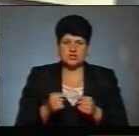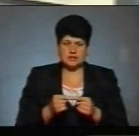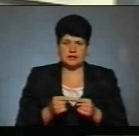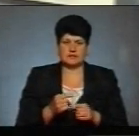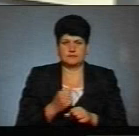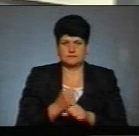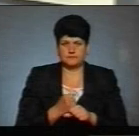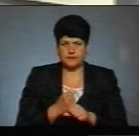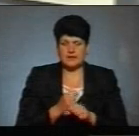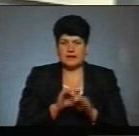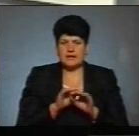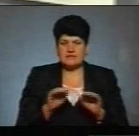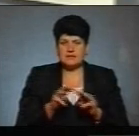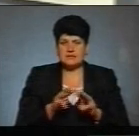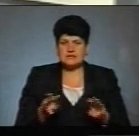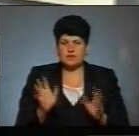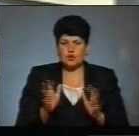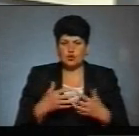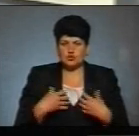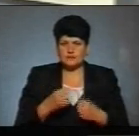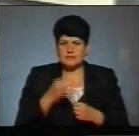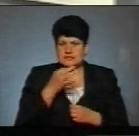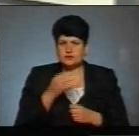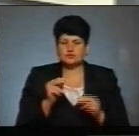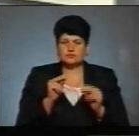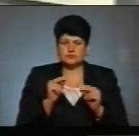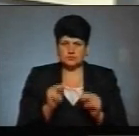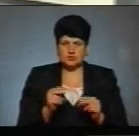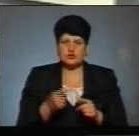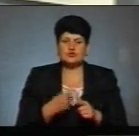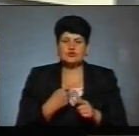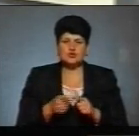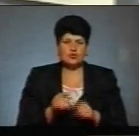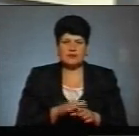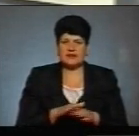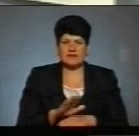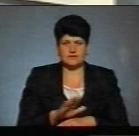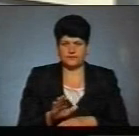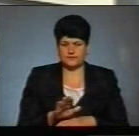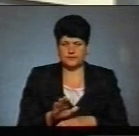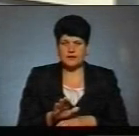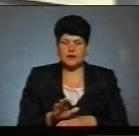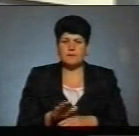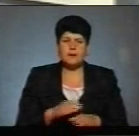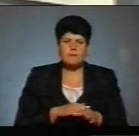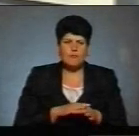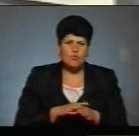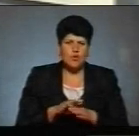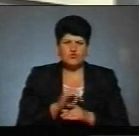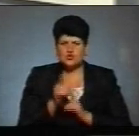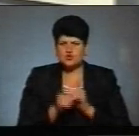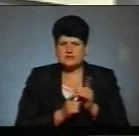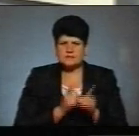рівні Міністерства охорони здоров'я, але я скажу відверто, що ми цих алгоритмів не дотримувалися. Тобто ми повністю